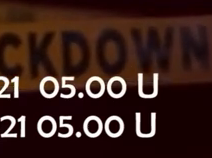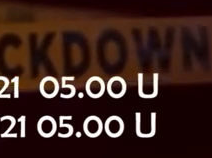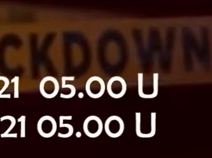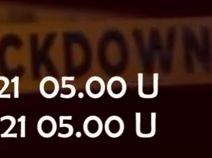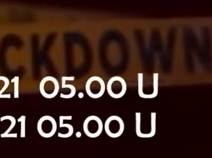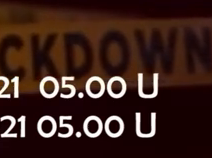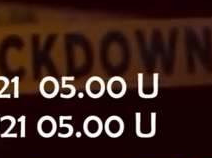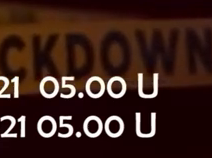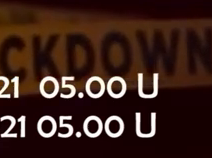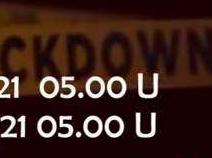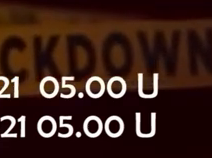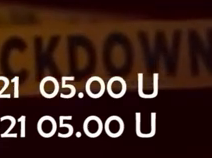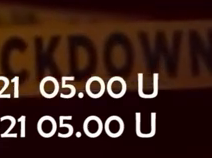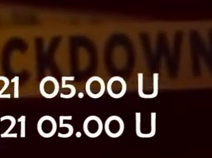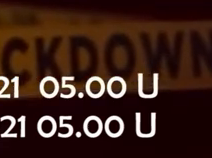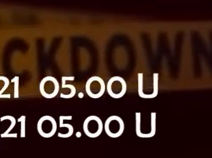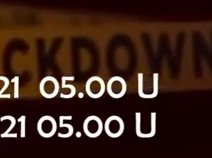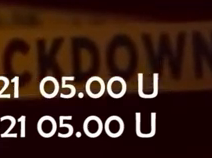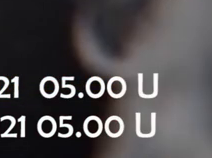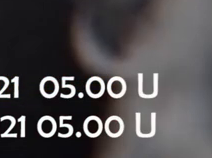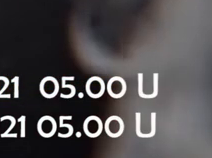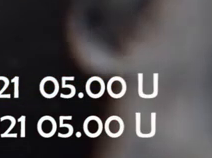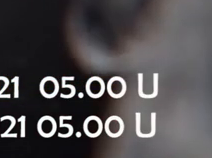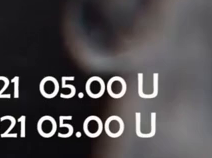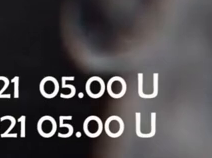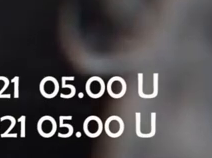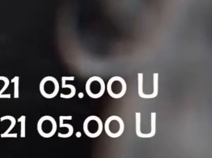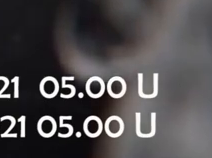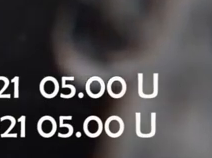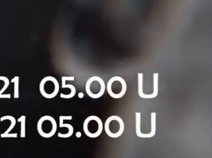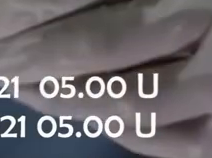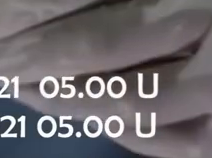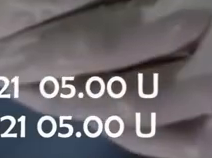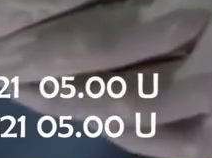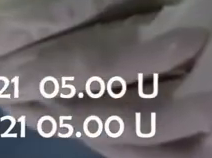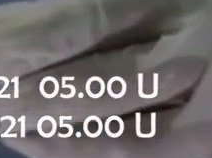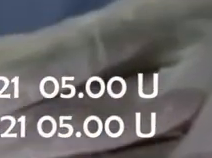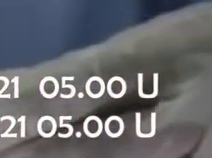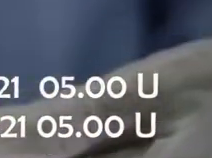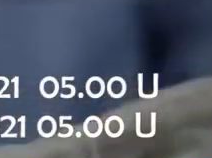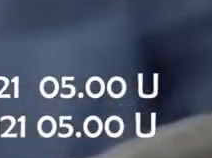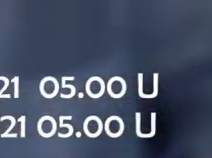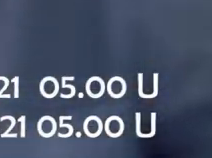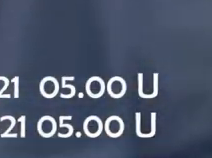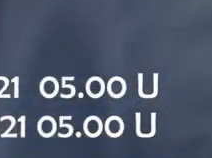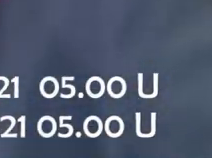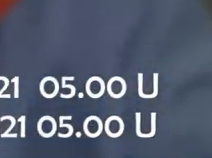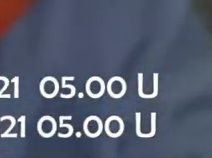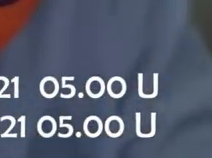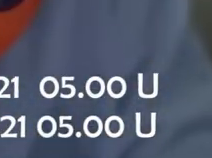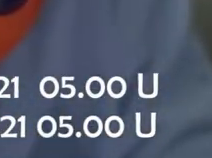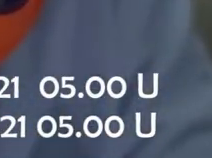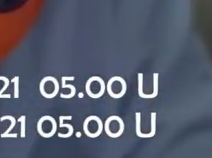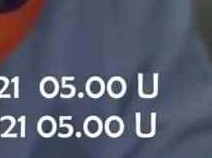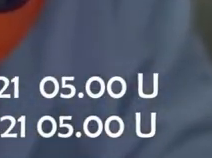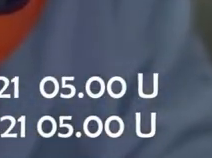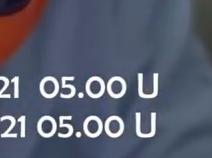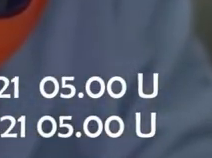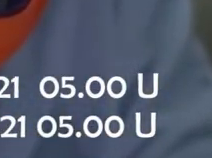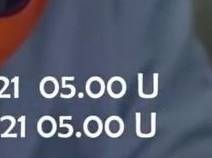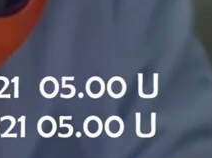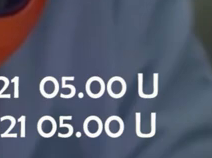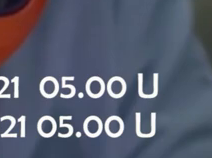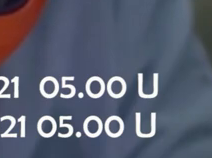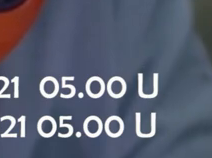ochtend. Maandag 19 april tot en met donderdag 22 april dagelijks van 8 uur in de avond tot 5 uur in de ochtend. De